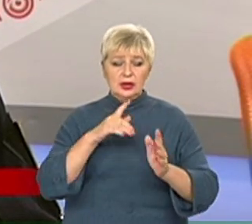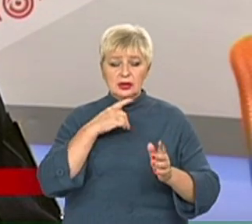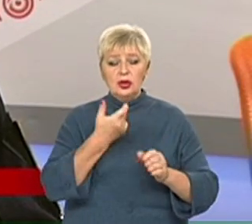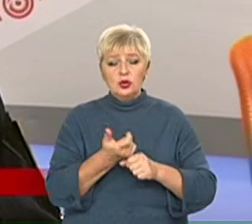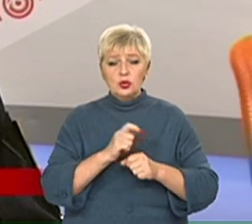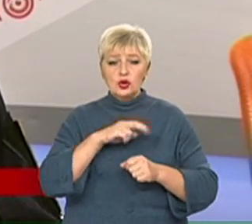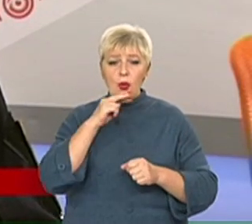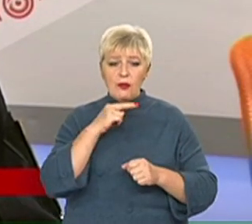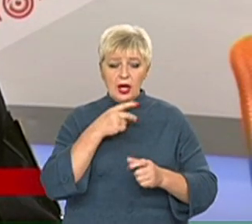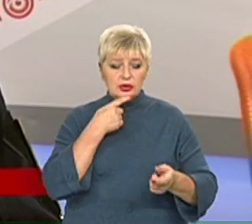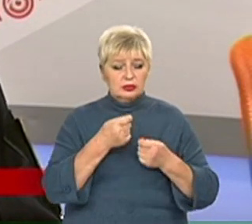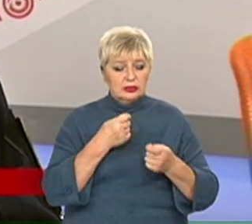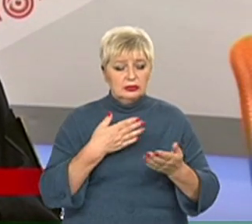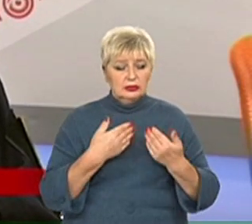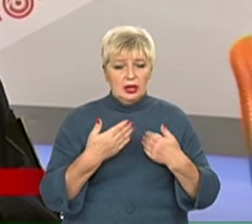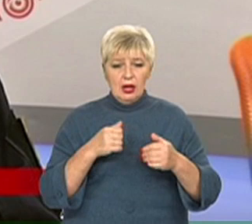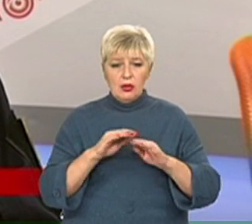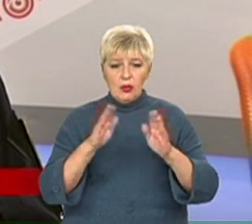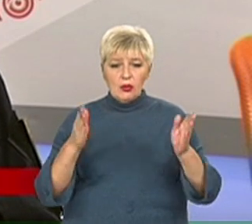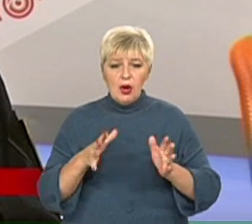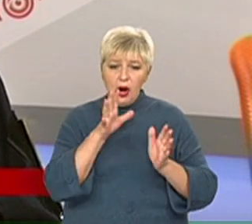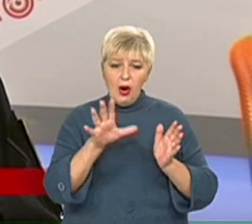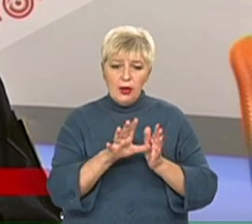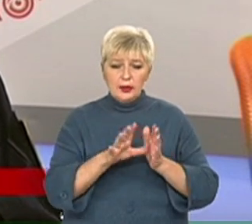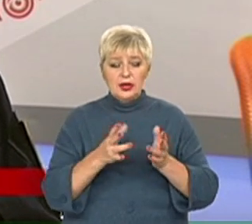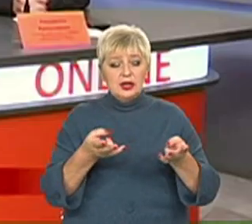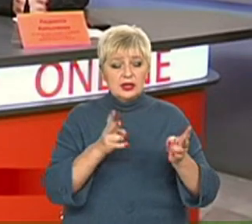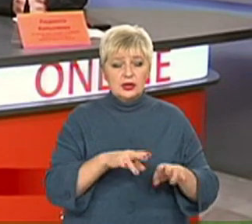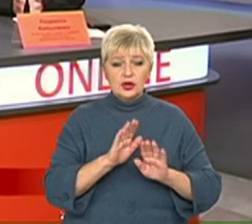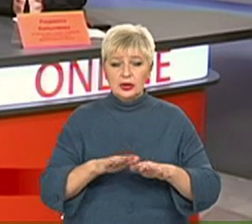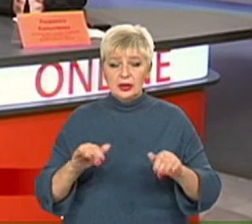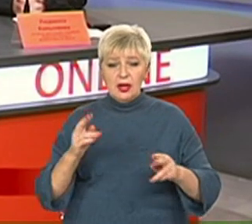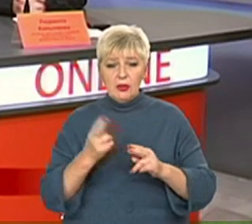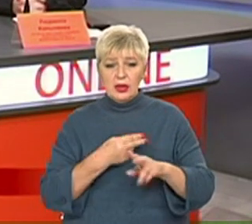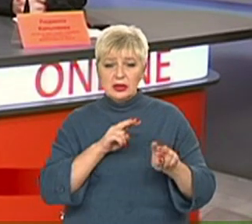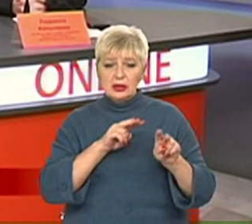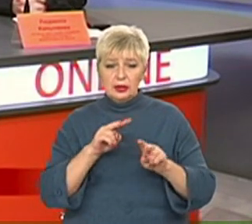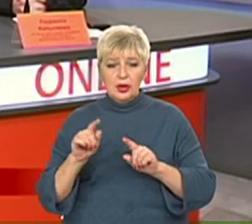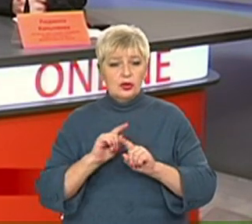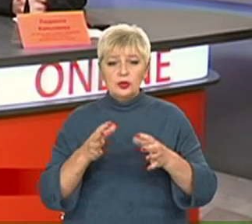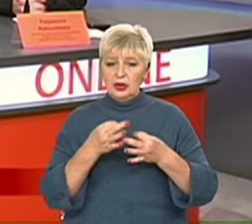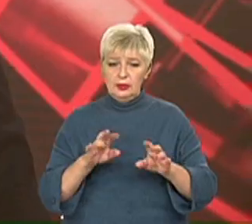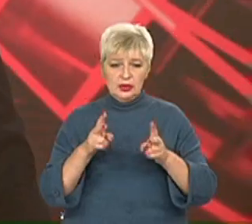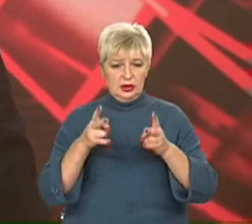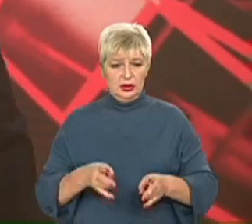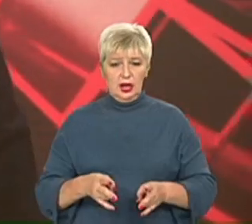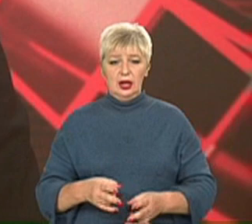дуже уважні з обігрівачами в побуті і не залишайте дітей без нагляду для того, щоб не допустити